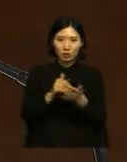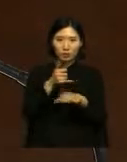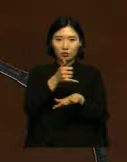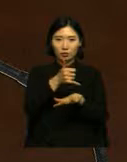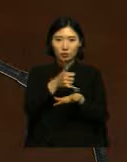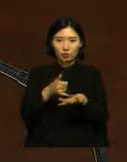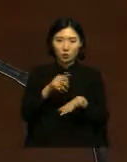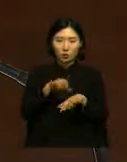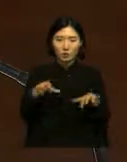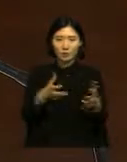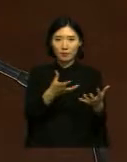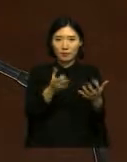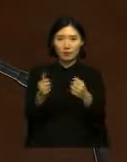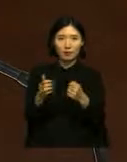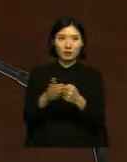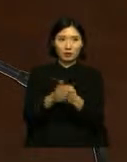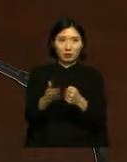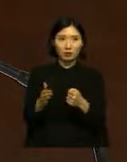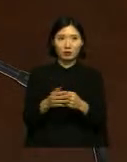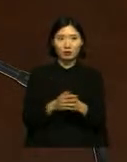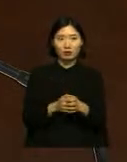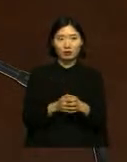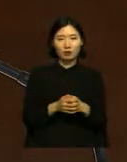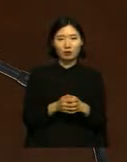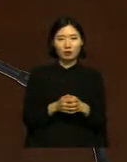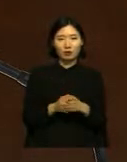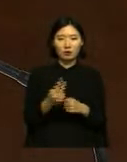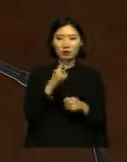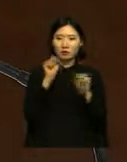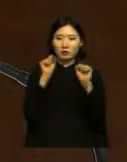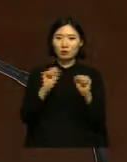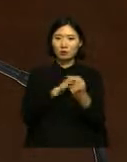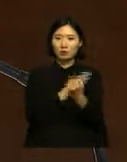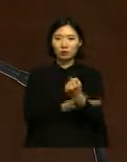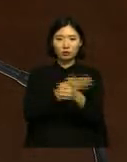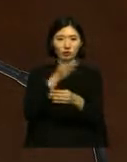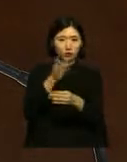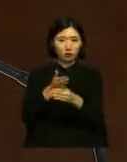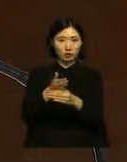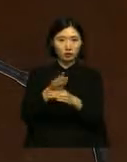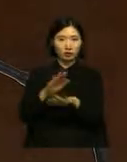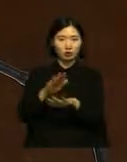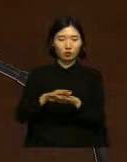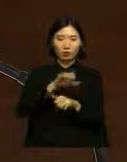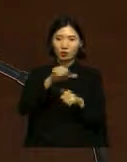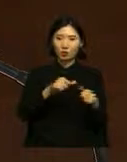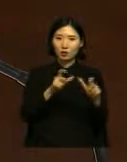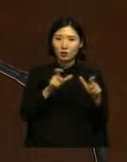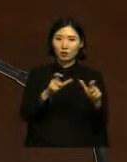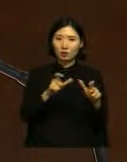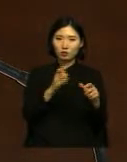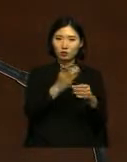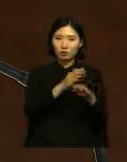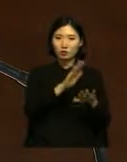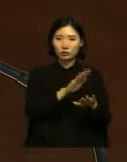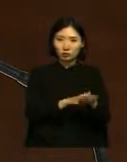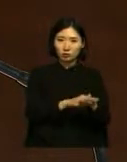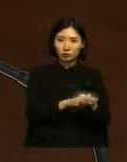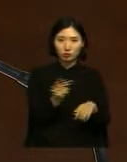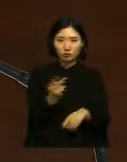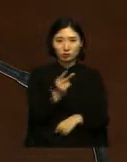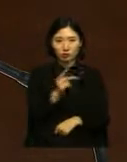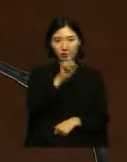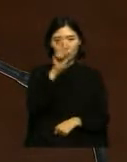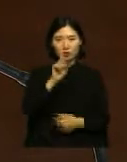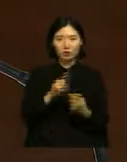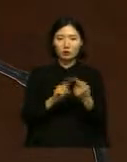포인트를 줘야만이 한편이 살 길이 아닌가. 생존권에 중심을 두는 거야, 환경권에 중심을 둘 것인가. 여러